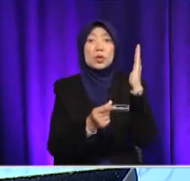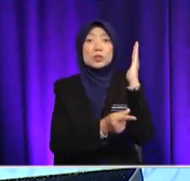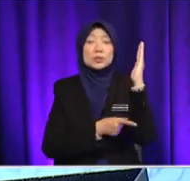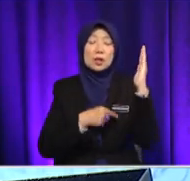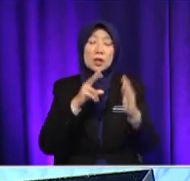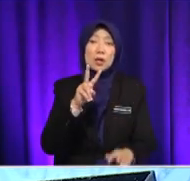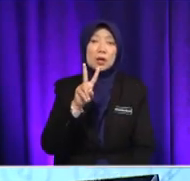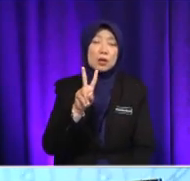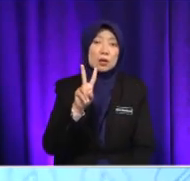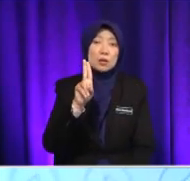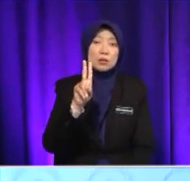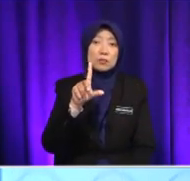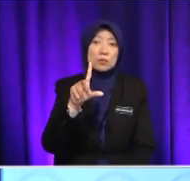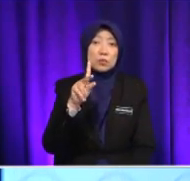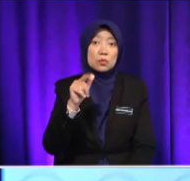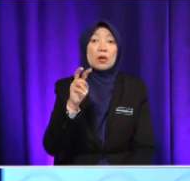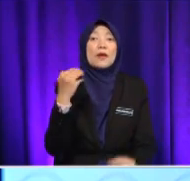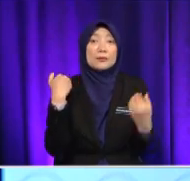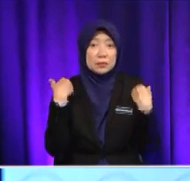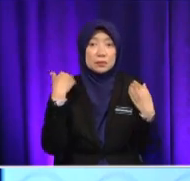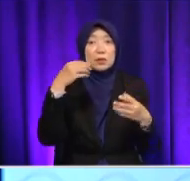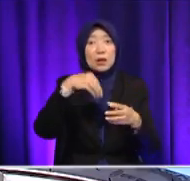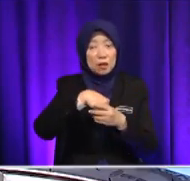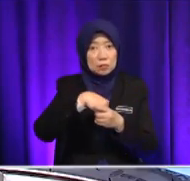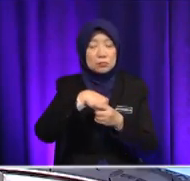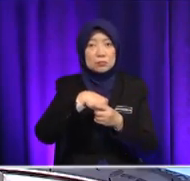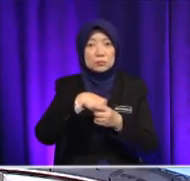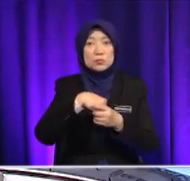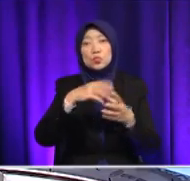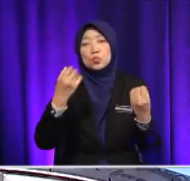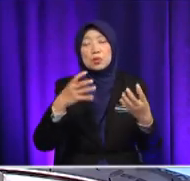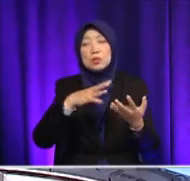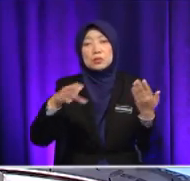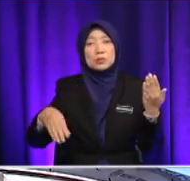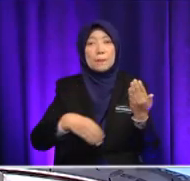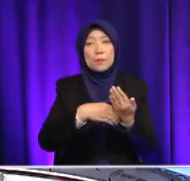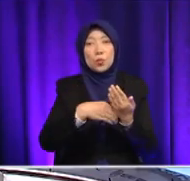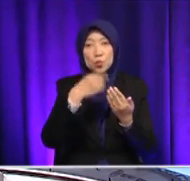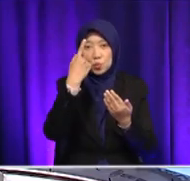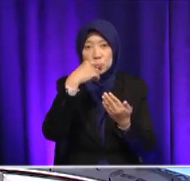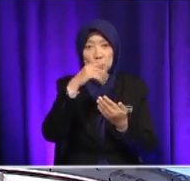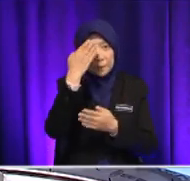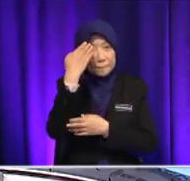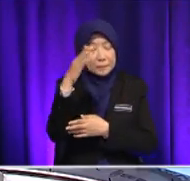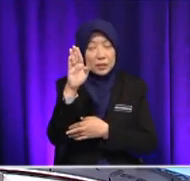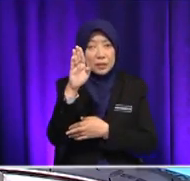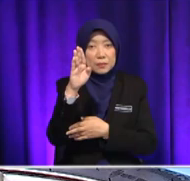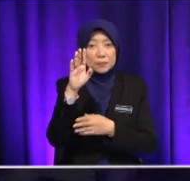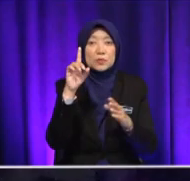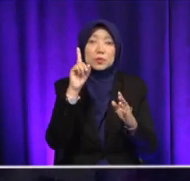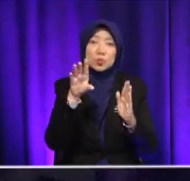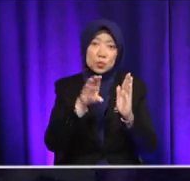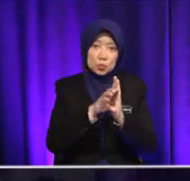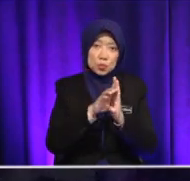ada contoh satu teknologi. Oh, ada getah terbulkan dalam ni? Yes. Dicampurkan untuk memberikan itu adalah contoh satu